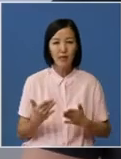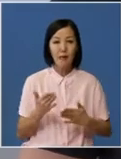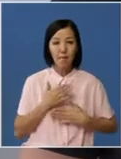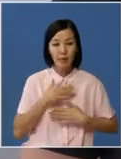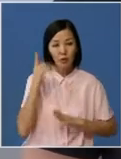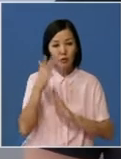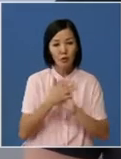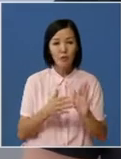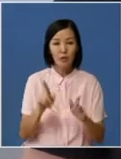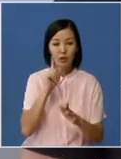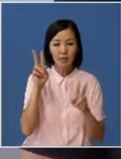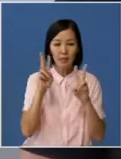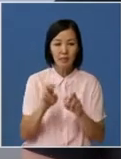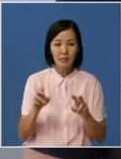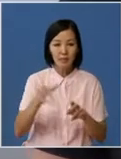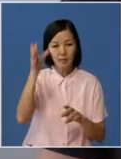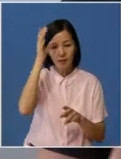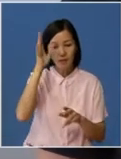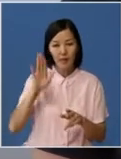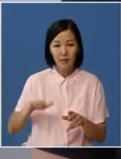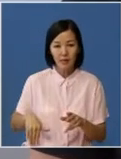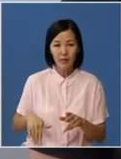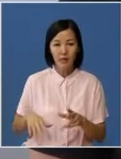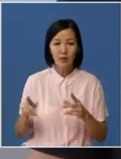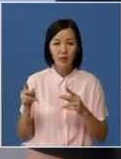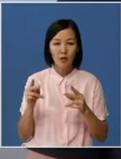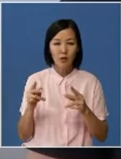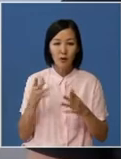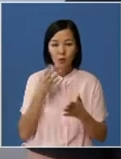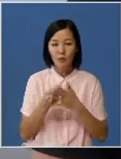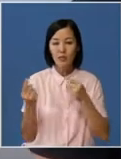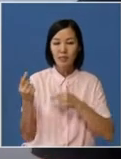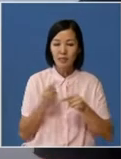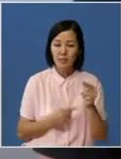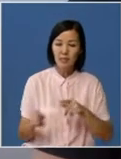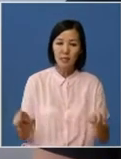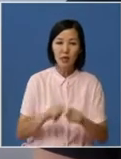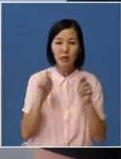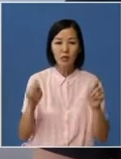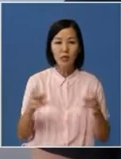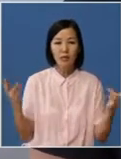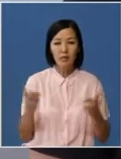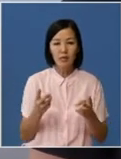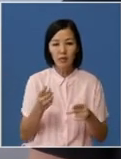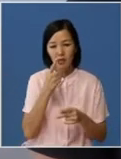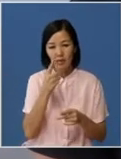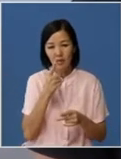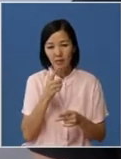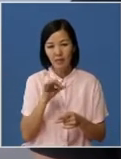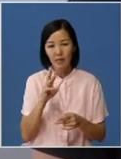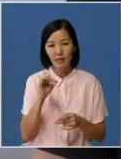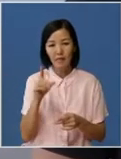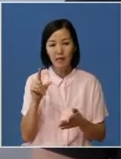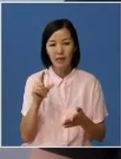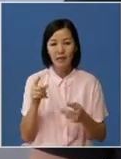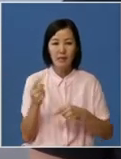біріншіден ізденіп, оқып білім алғаннан кейін қолдарынан келген өздерінің ісін, бизнесін ашулары керек. Мен өзім жақында ғана Атамекен